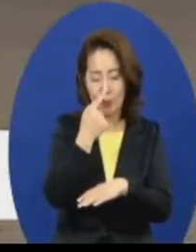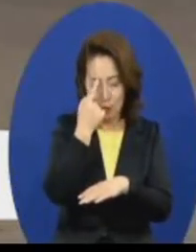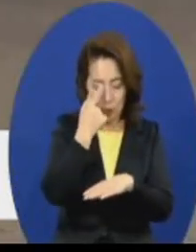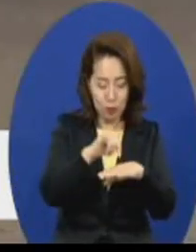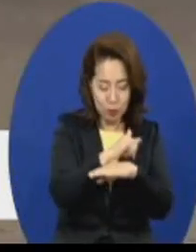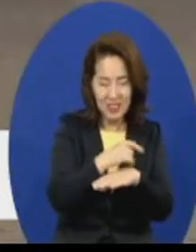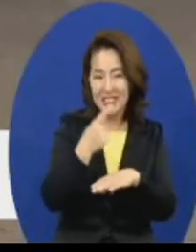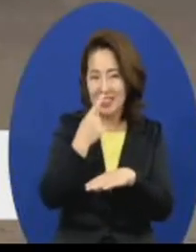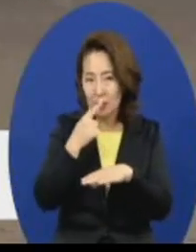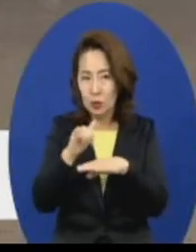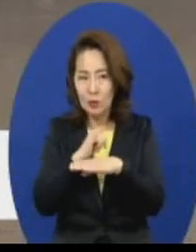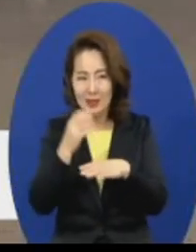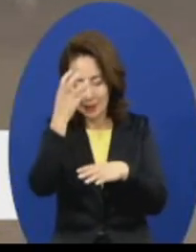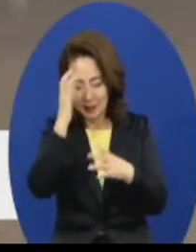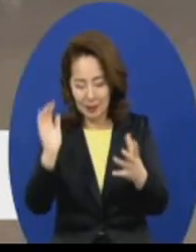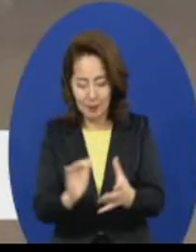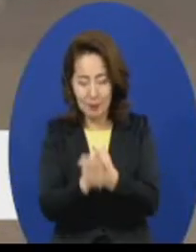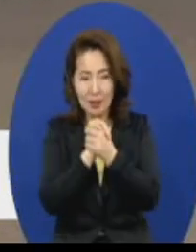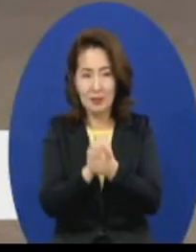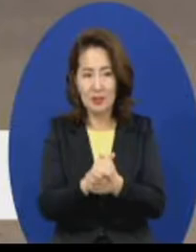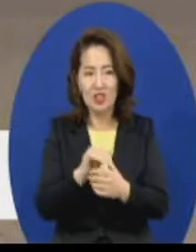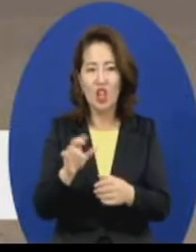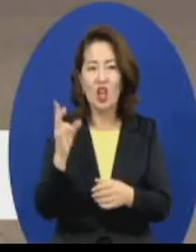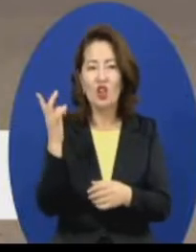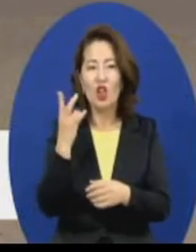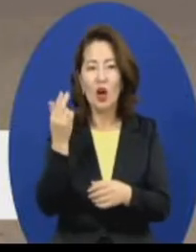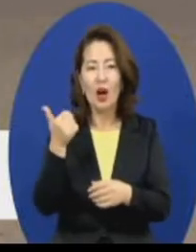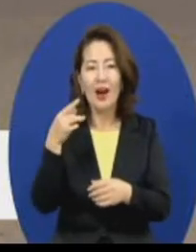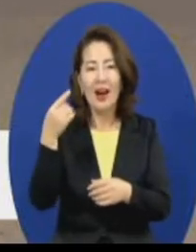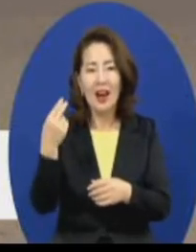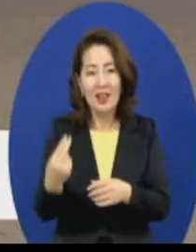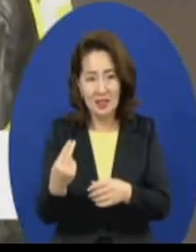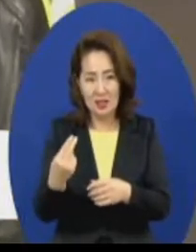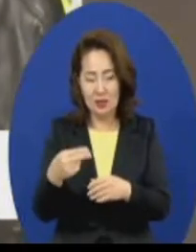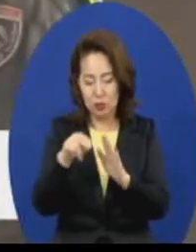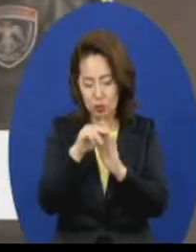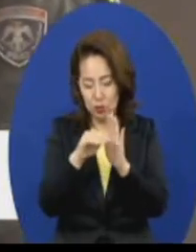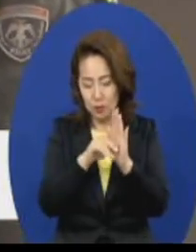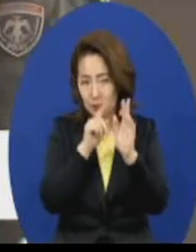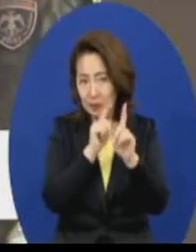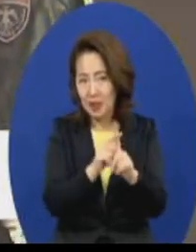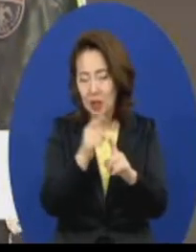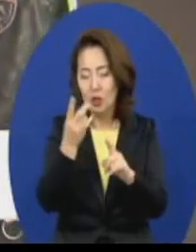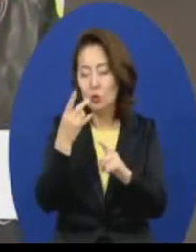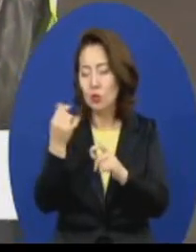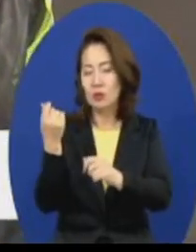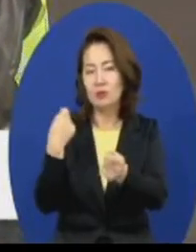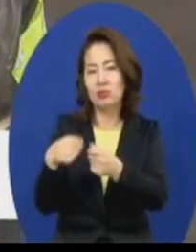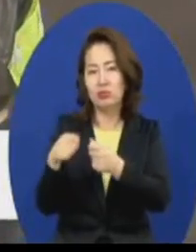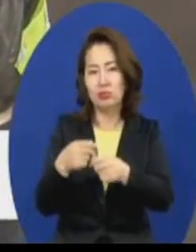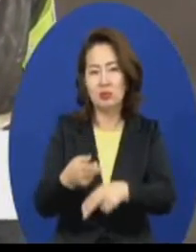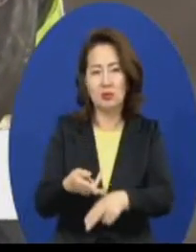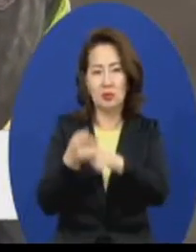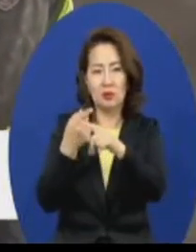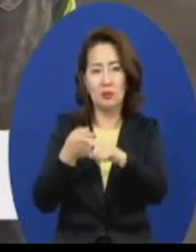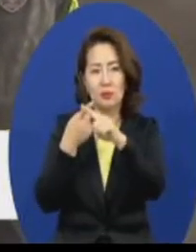засгийн газар хооронд байгуулсан хилцээрээр ногоон гарц журам хэрэгжүүлж эхэлсэн нүүрсний экспортод ихээхэн дэмжлэг болж байна.